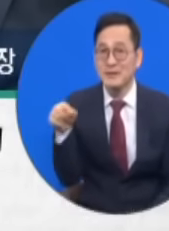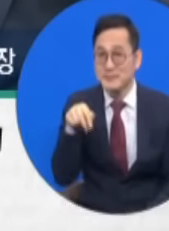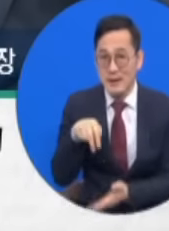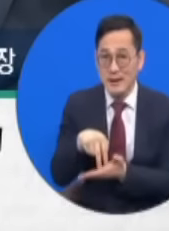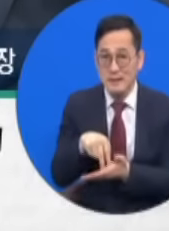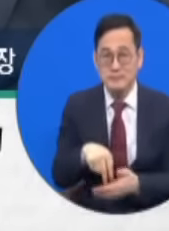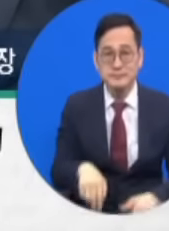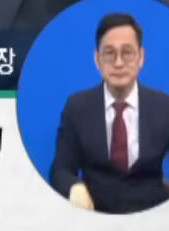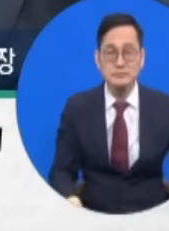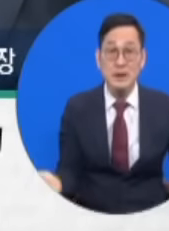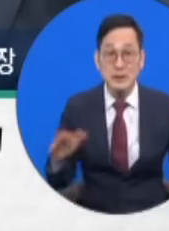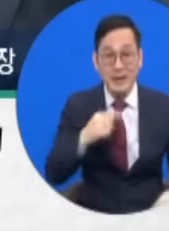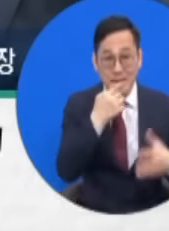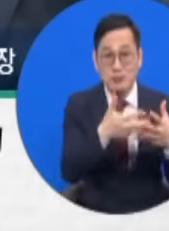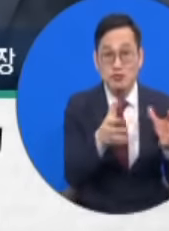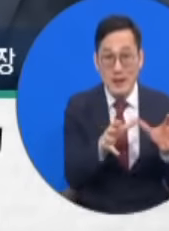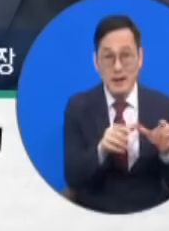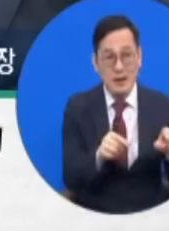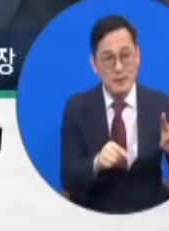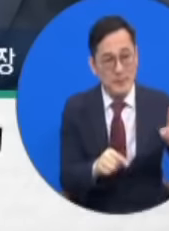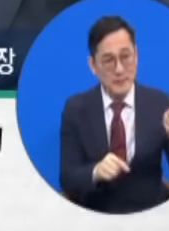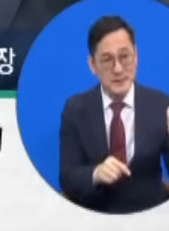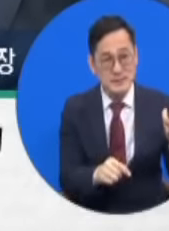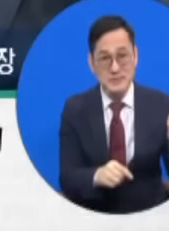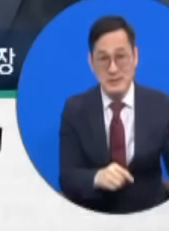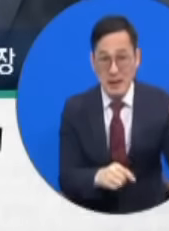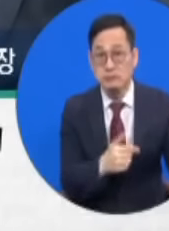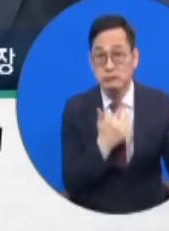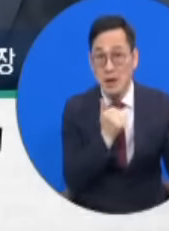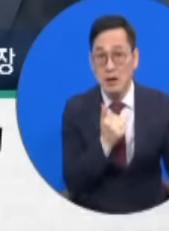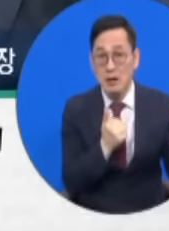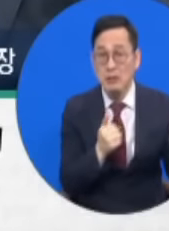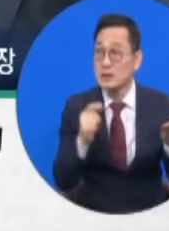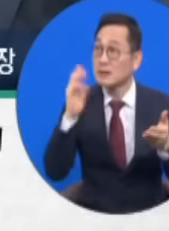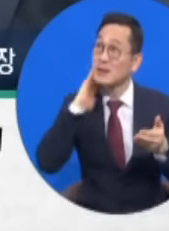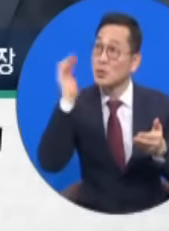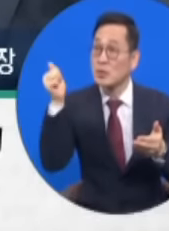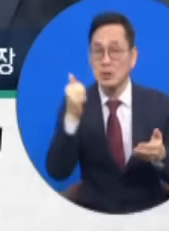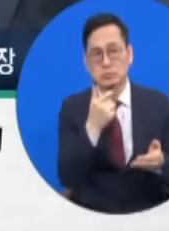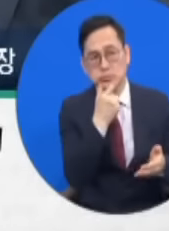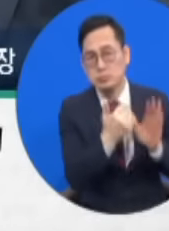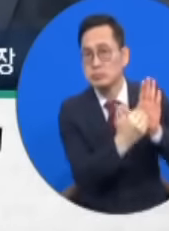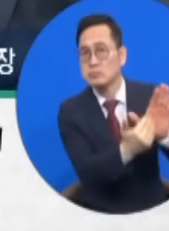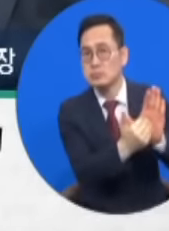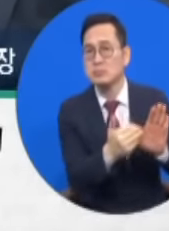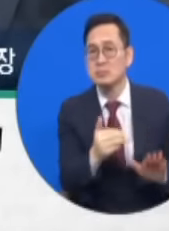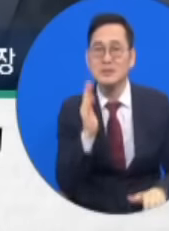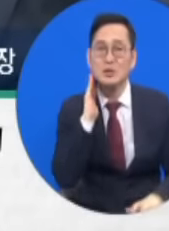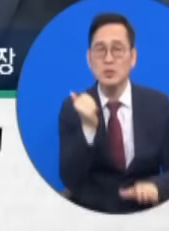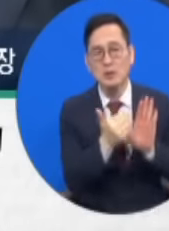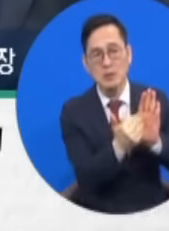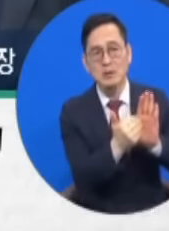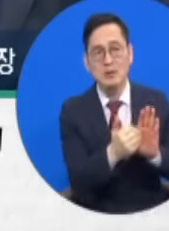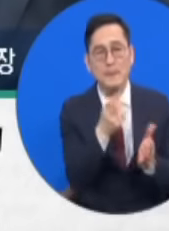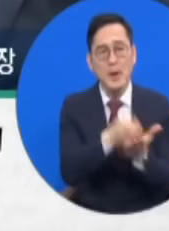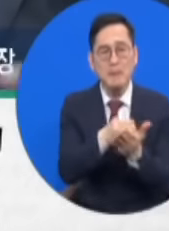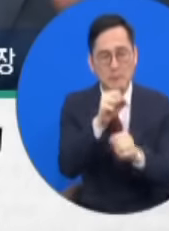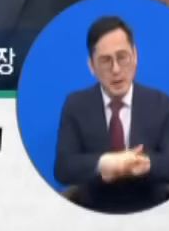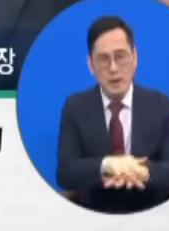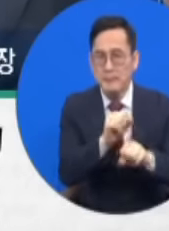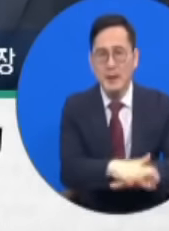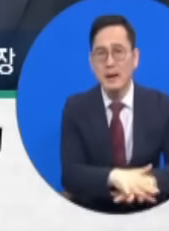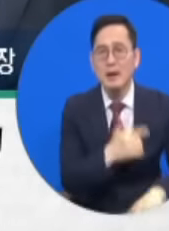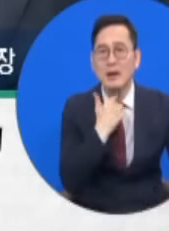갖고 있었지만 번번이 이 대통령 거부권 행사에 의해서 주요 법안들이 좌초가 됐습니다. 이런